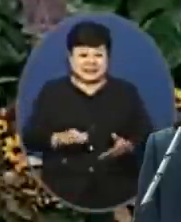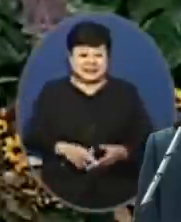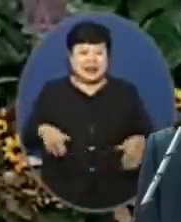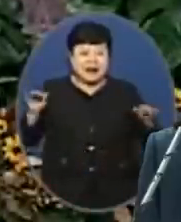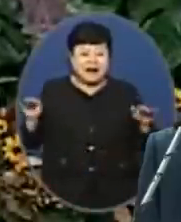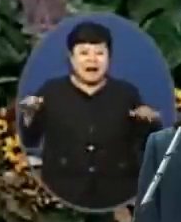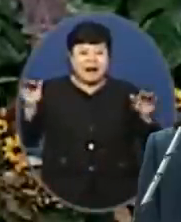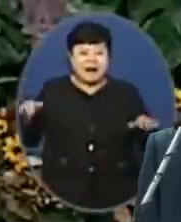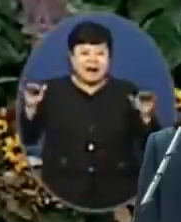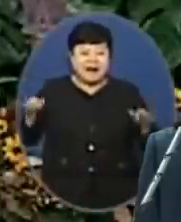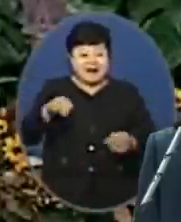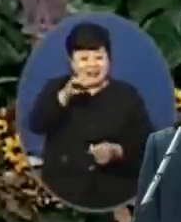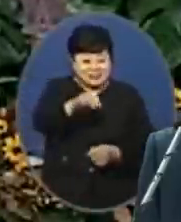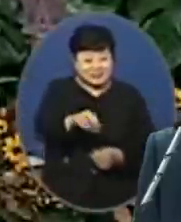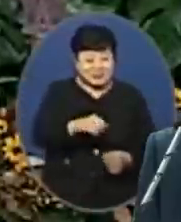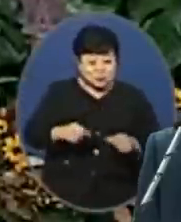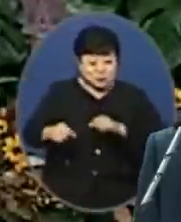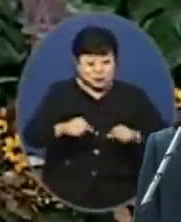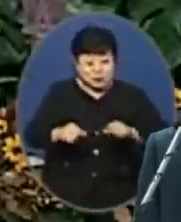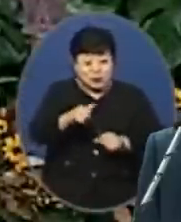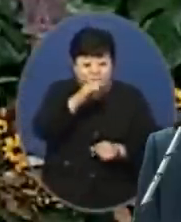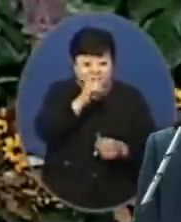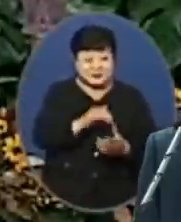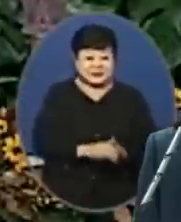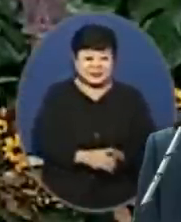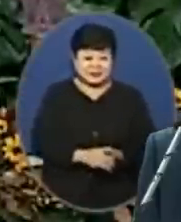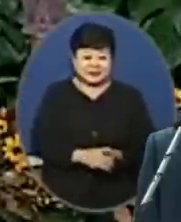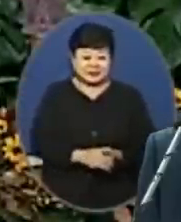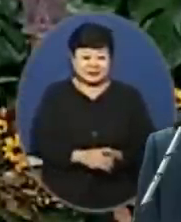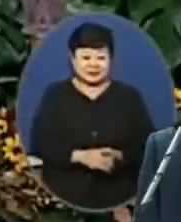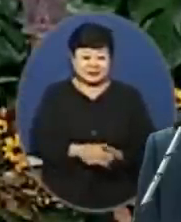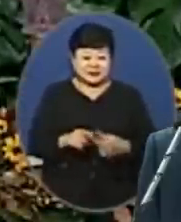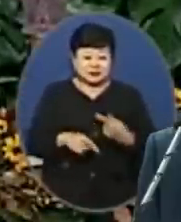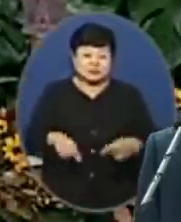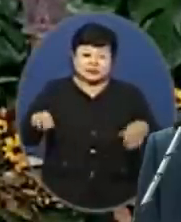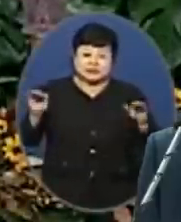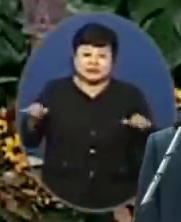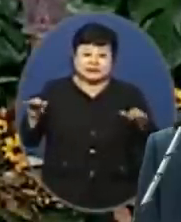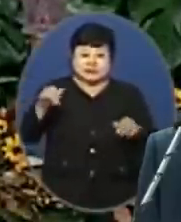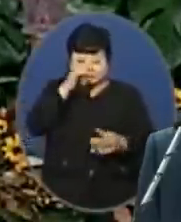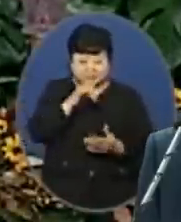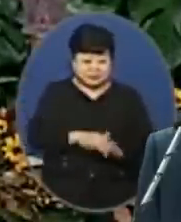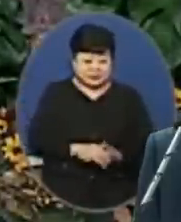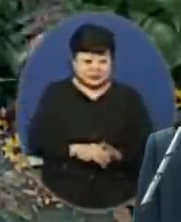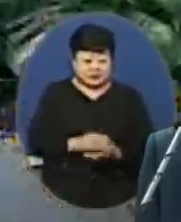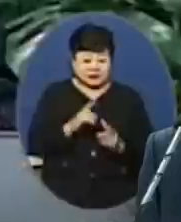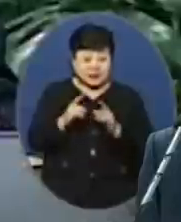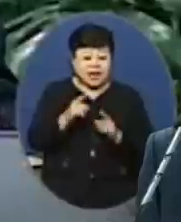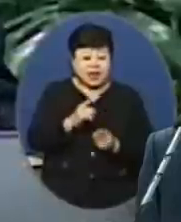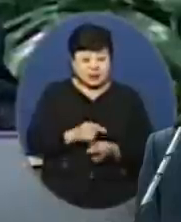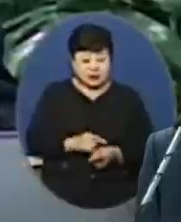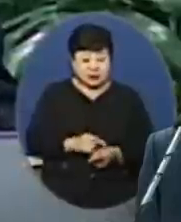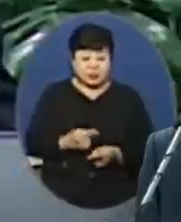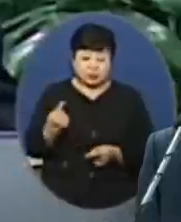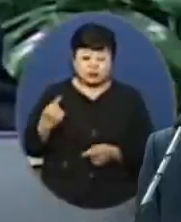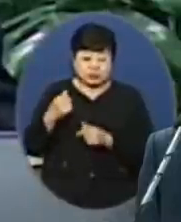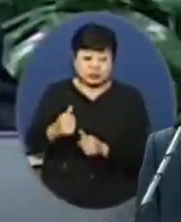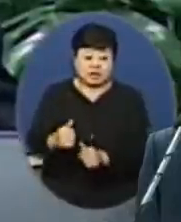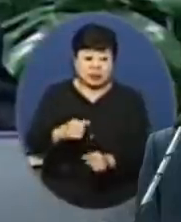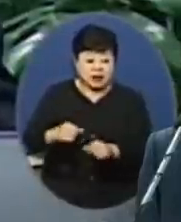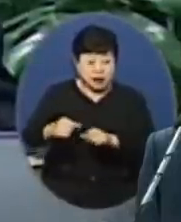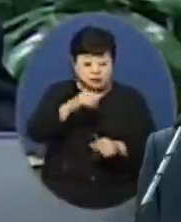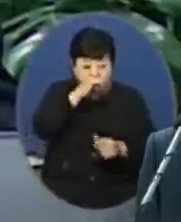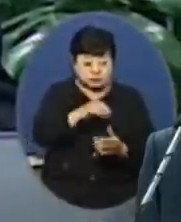over 거기에서 운행하고 계십니다. 그냥 운행하고 계세요. 여러분이 말을 하면 뒤를 따라가시는